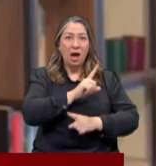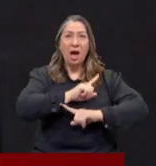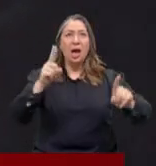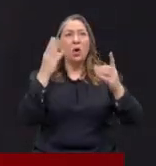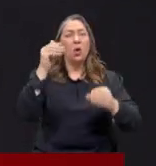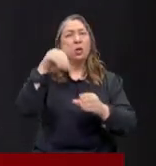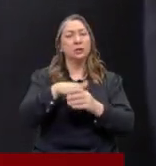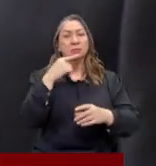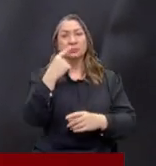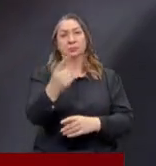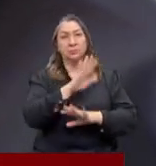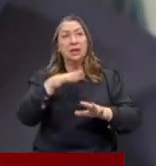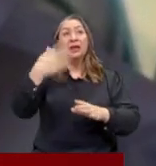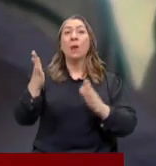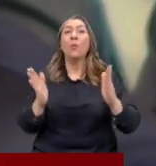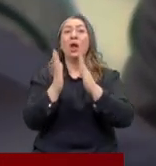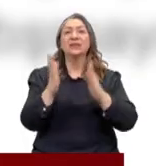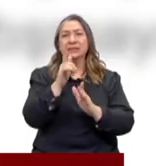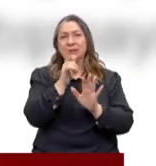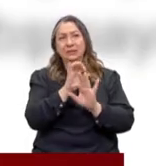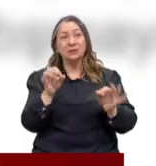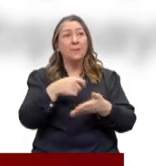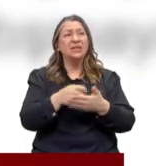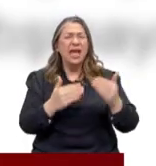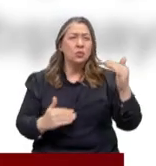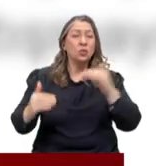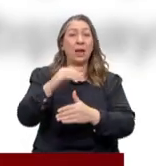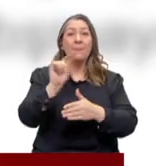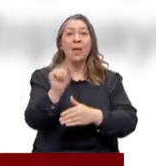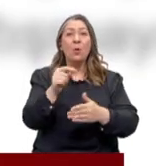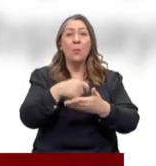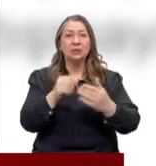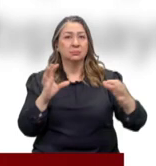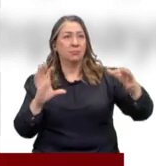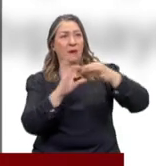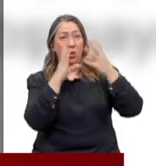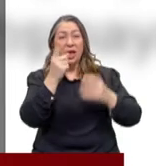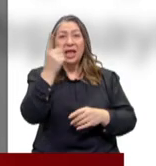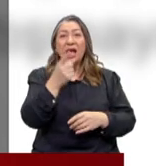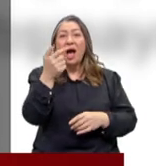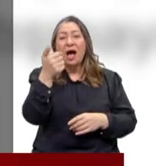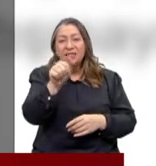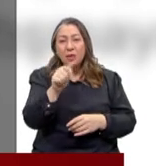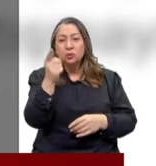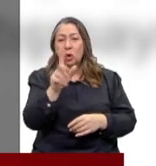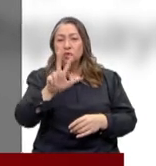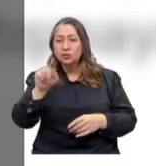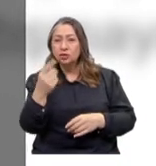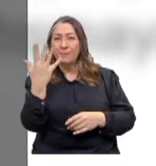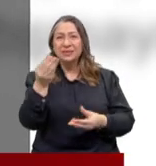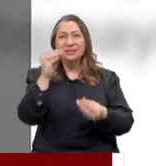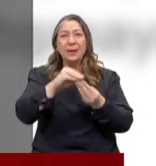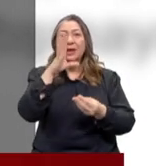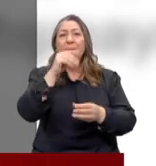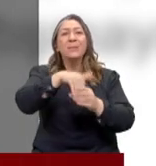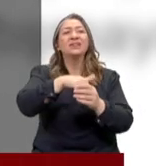sesli dile getirdi, diğer muhalefet partileri sessiz. Maaşı en yüksek memur maaşına endeksi olduğu için ilk 6 ay %30,5 zam alacak kim